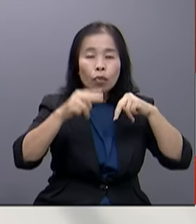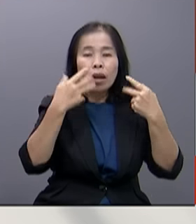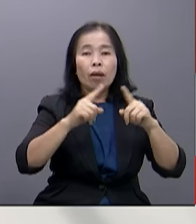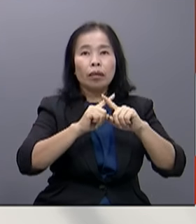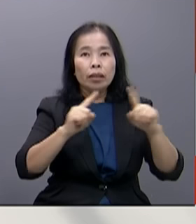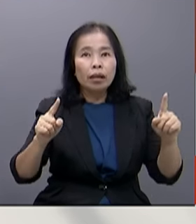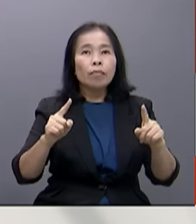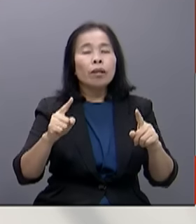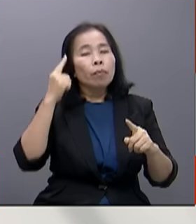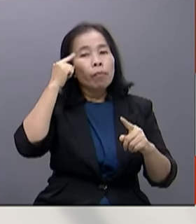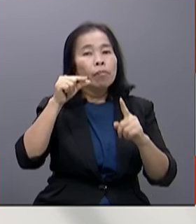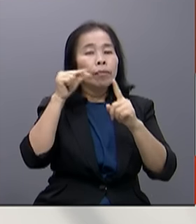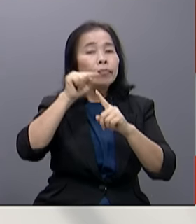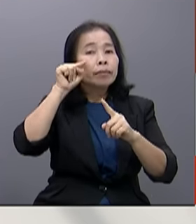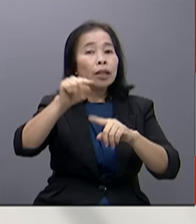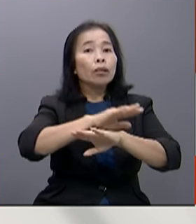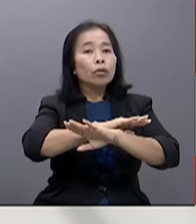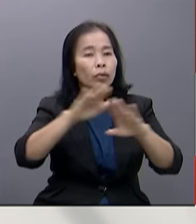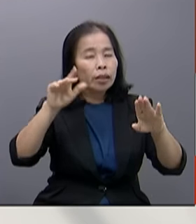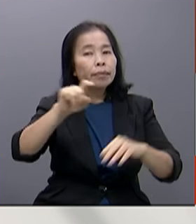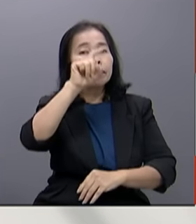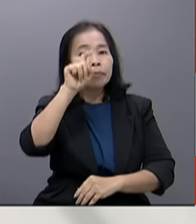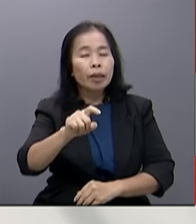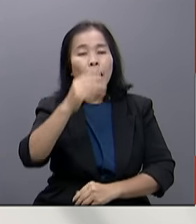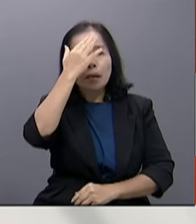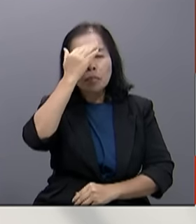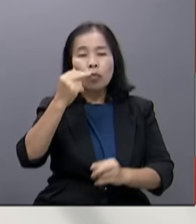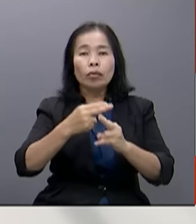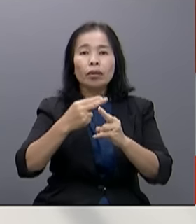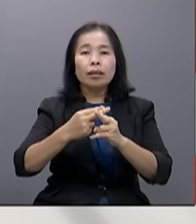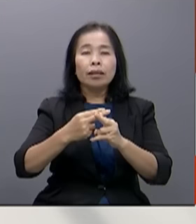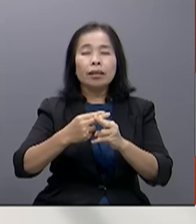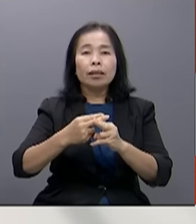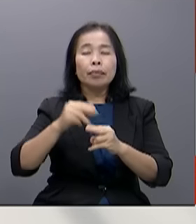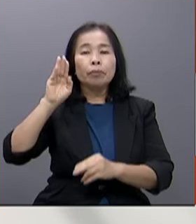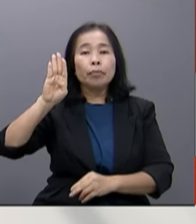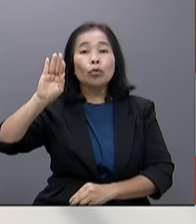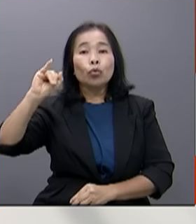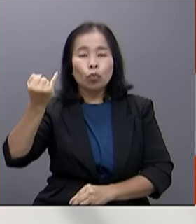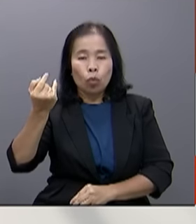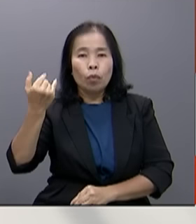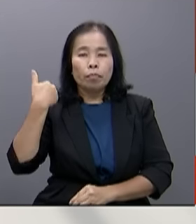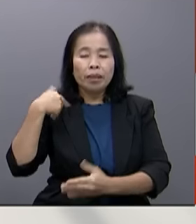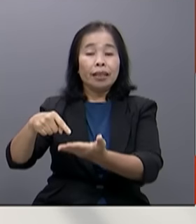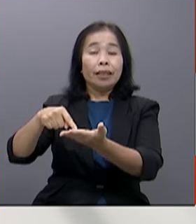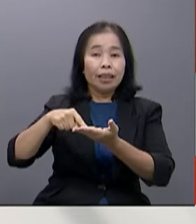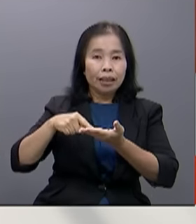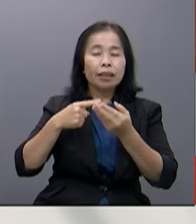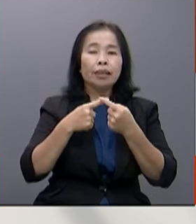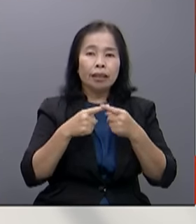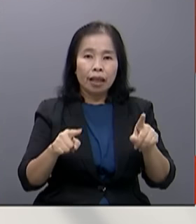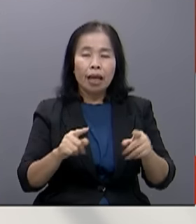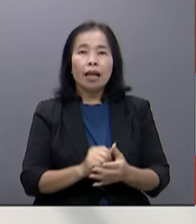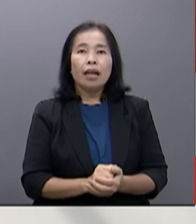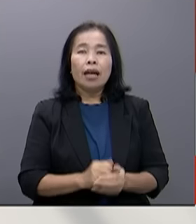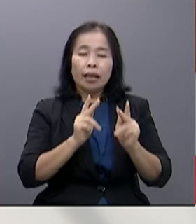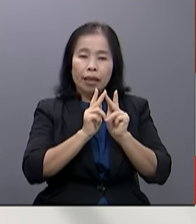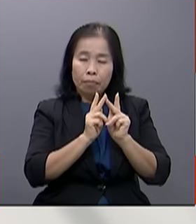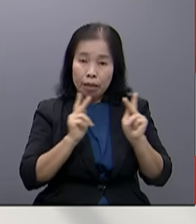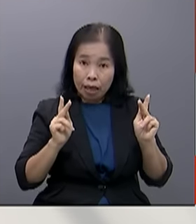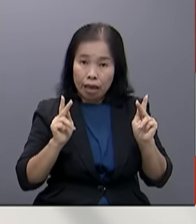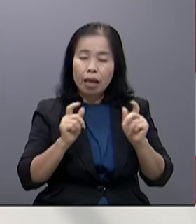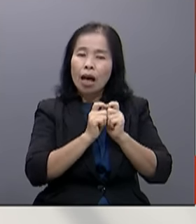เป็นการยกเลิกคำสั่งเพราะว่าท่านสุรเชษฐ์ก็ได้ไปร้องมาแล้วแต่ทีนี้เนี่ยในความเห็นของทางคณะกรรมการอนุ